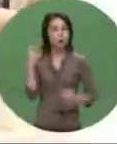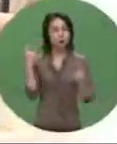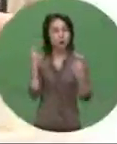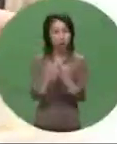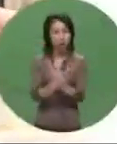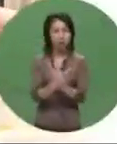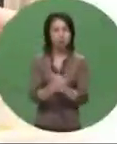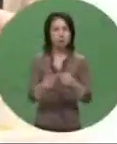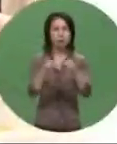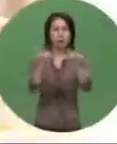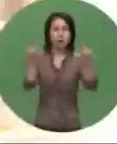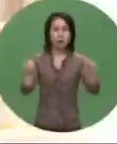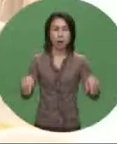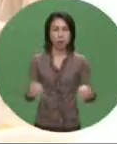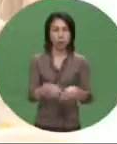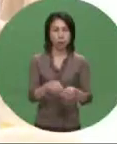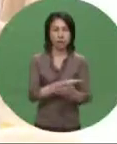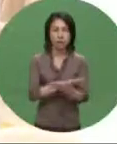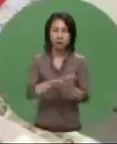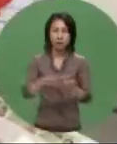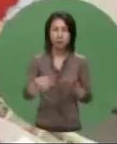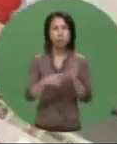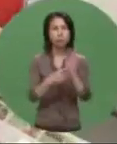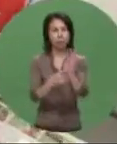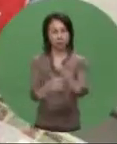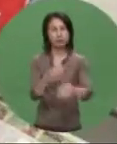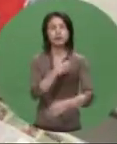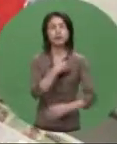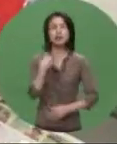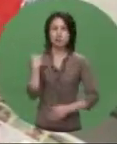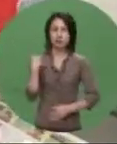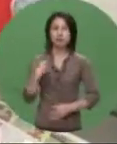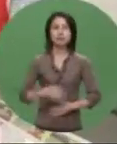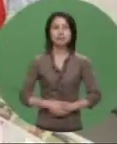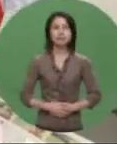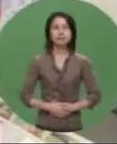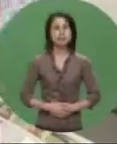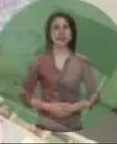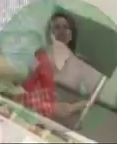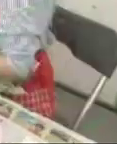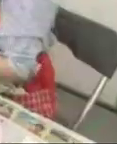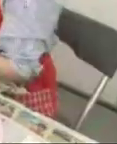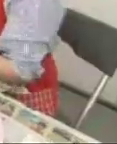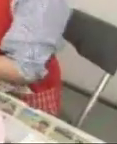み、青色に染め上がったハンカチが完成しました。